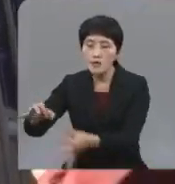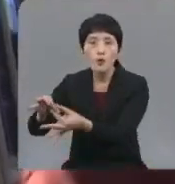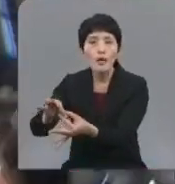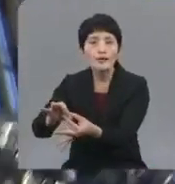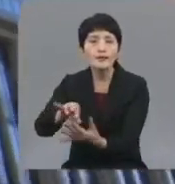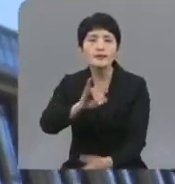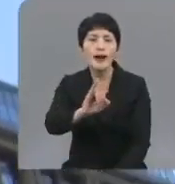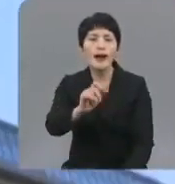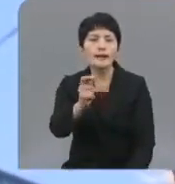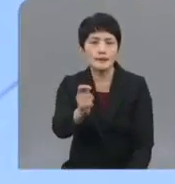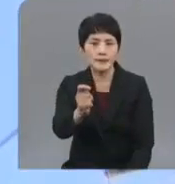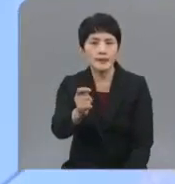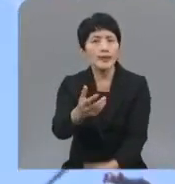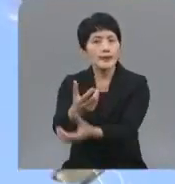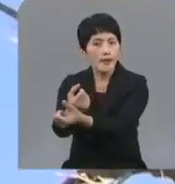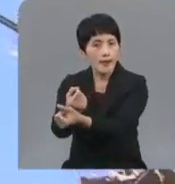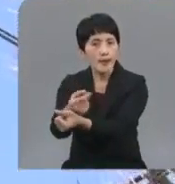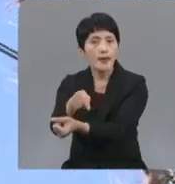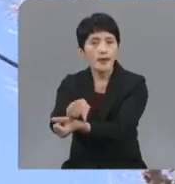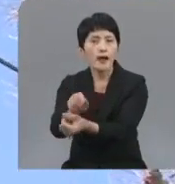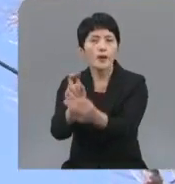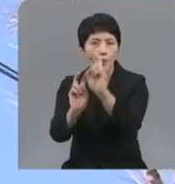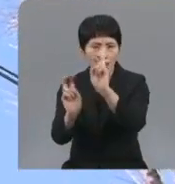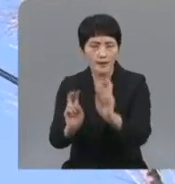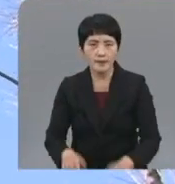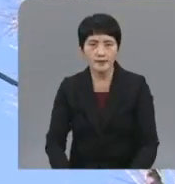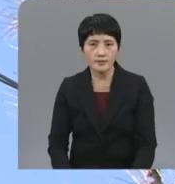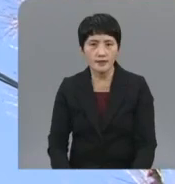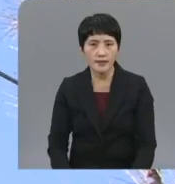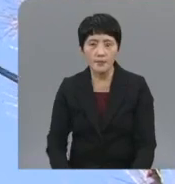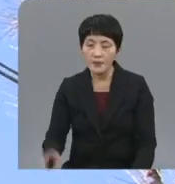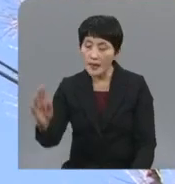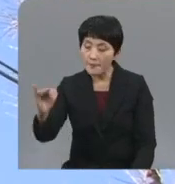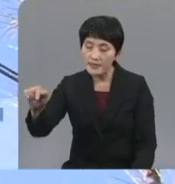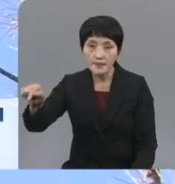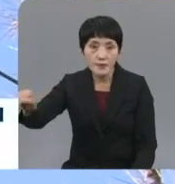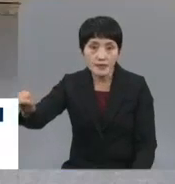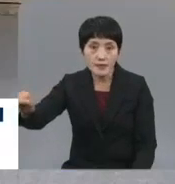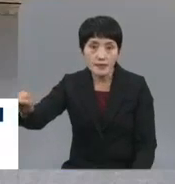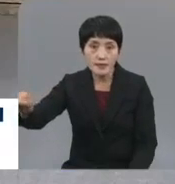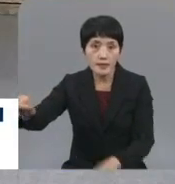южнокорейских компаний истцы требуют от суда обязать